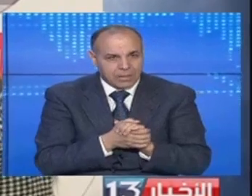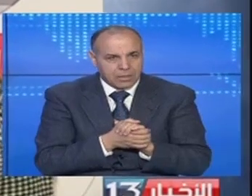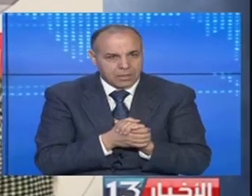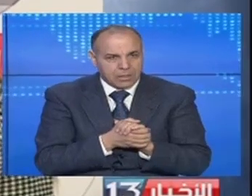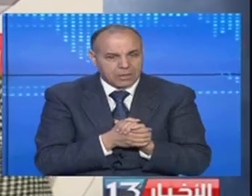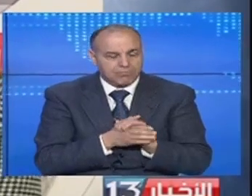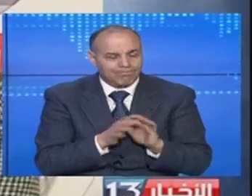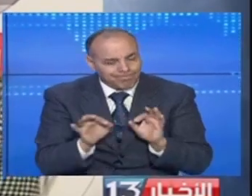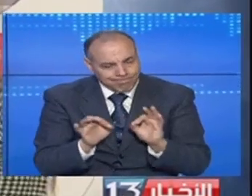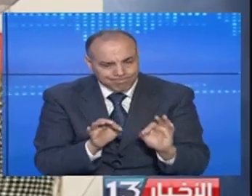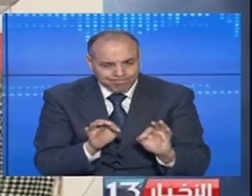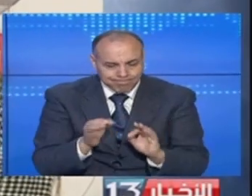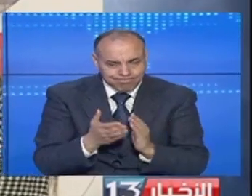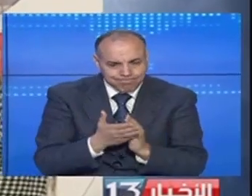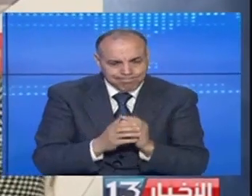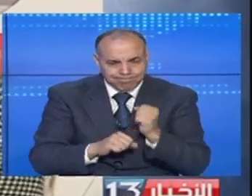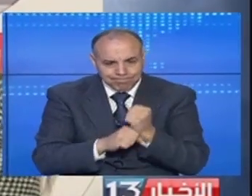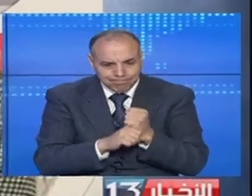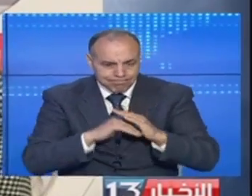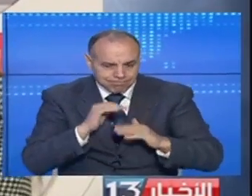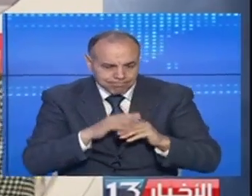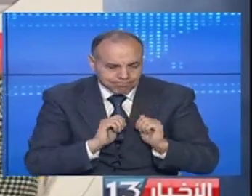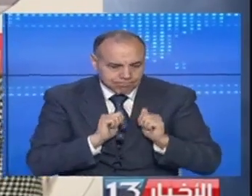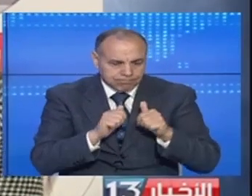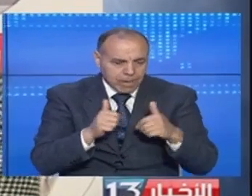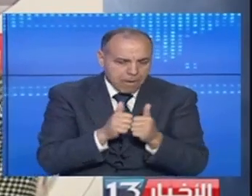بالحكم بال اه